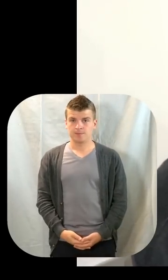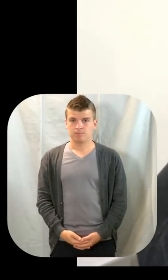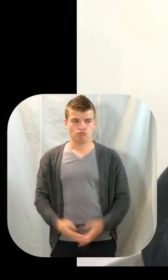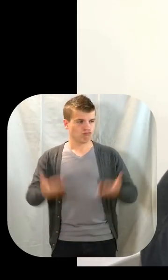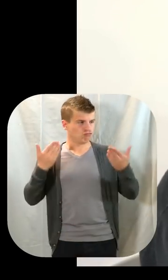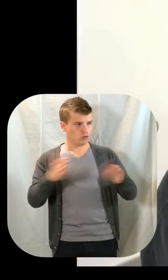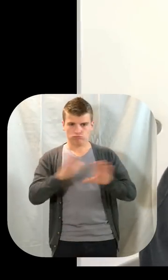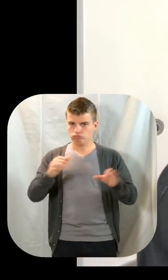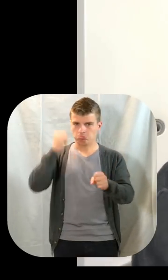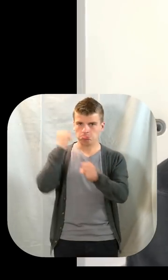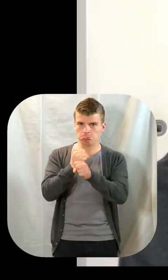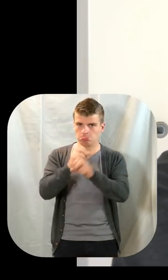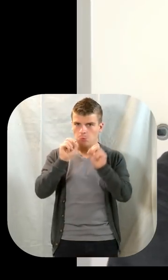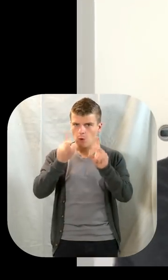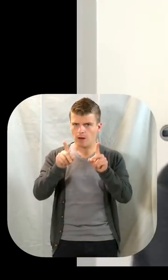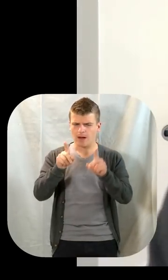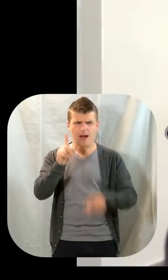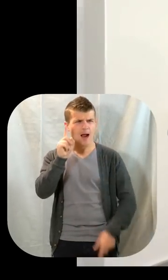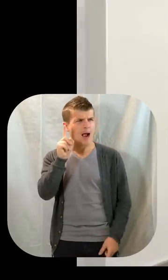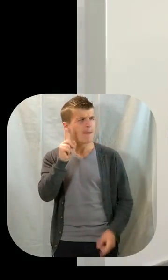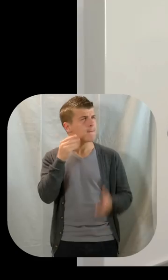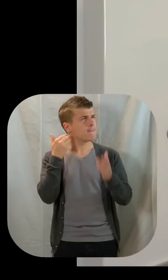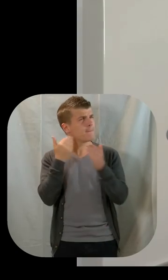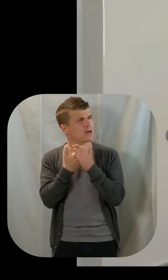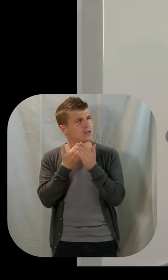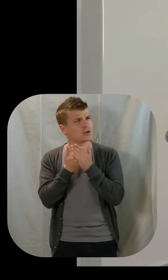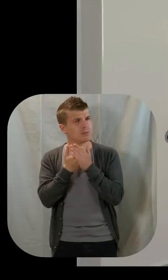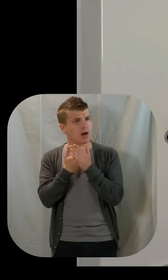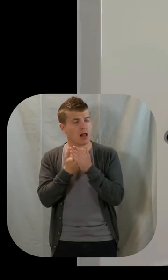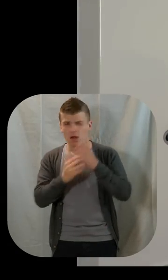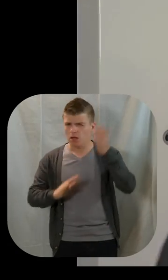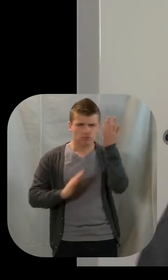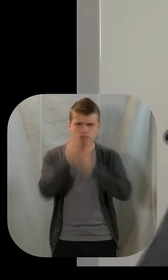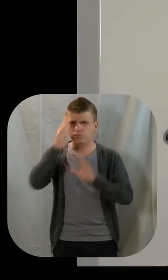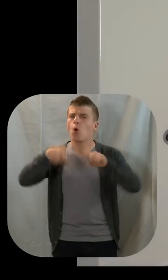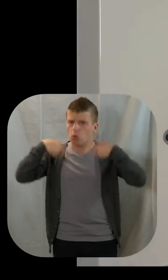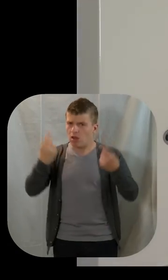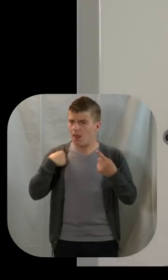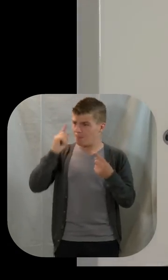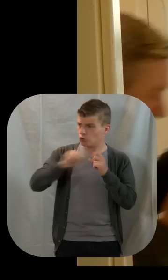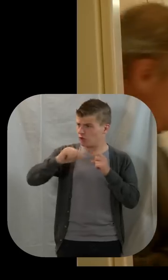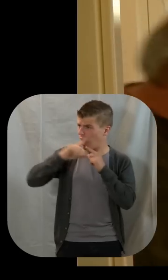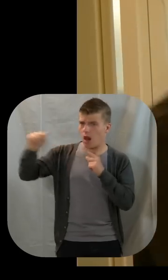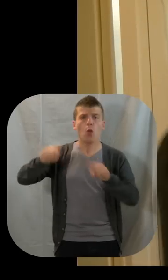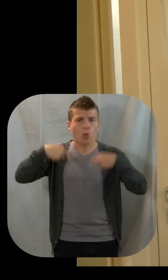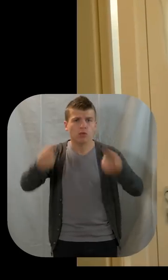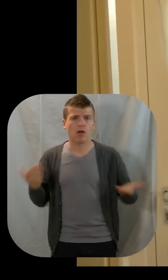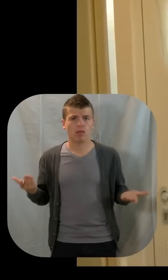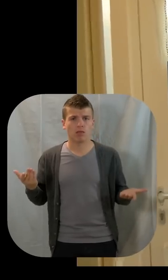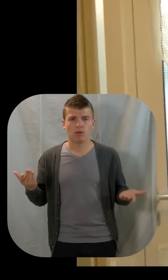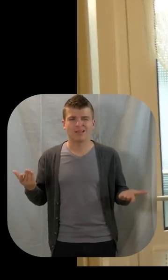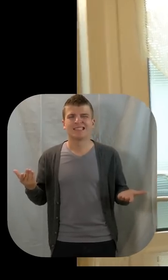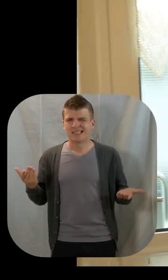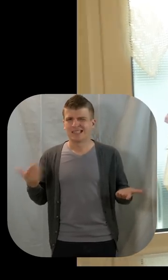So, das hätten wir. Aber was ist zum Beispiel, wenn es mal brennt, wenn ich schnell aus dem Haus muss? Ja,